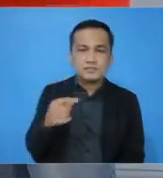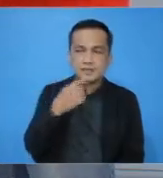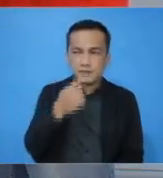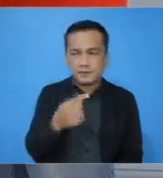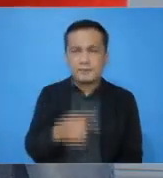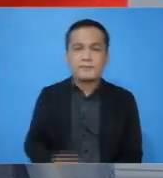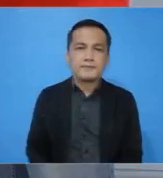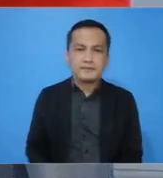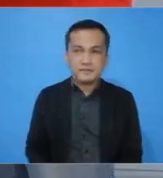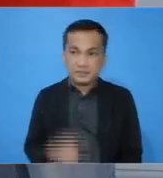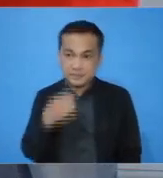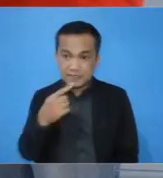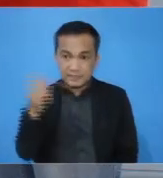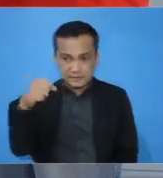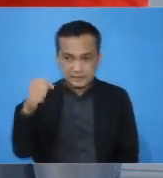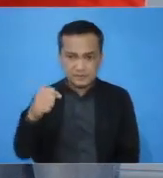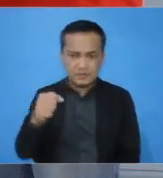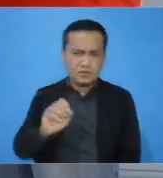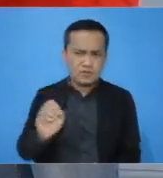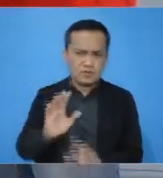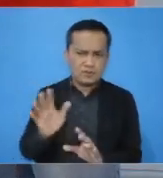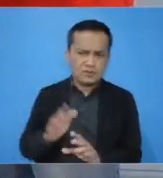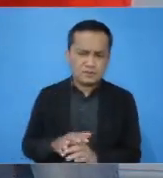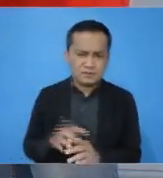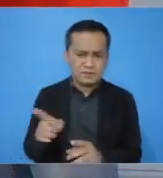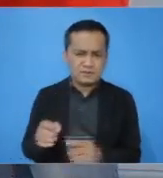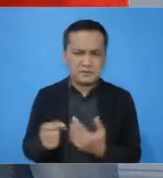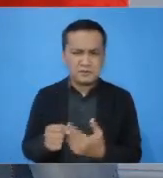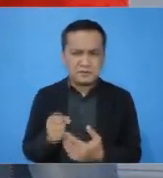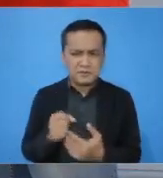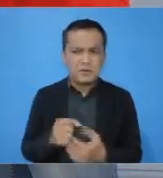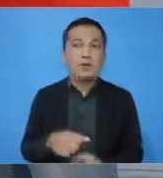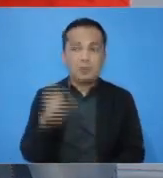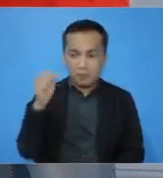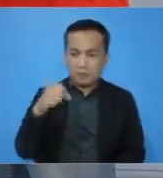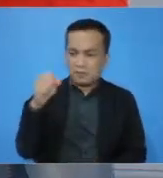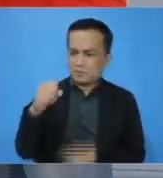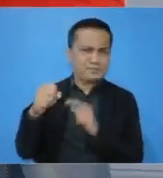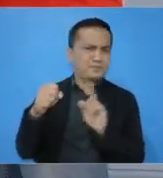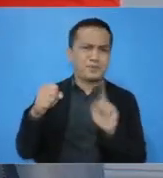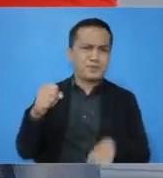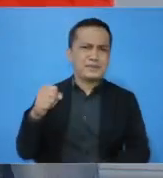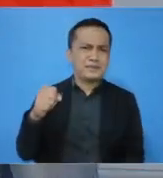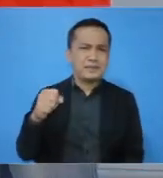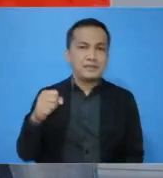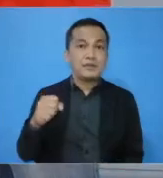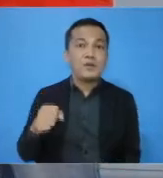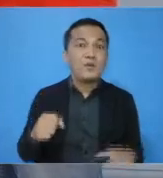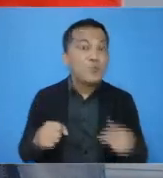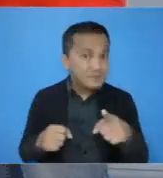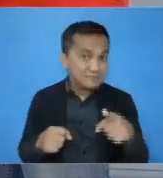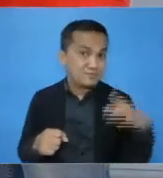pwedeng basta ngiti lang or simpleng tangulang ng ulo. Hindi pwede. Kaya hintayin natin siguro mga next